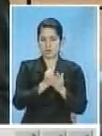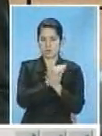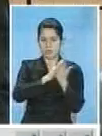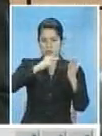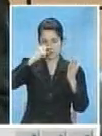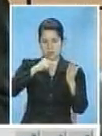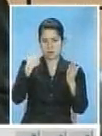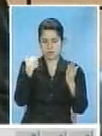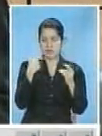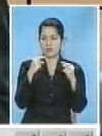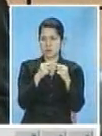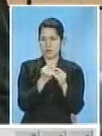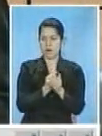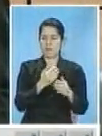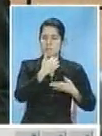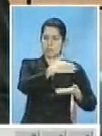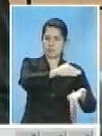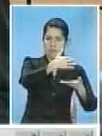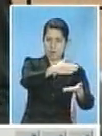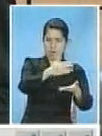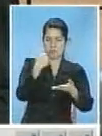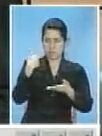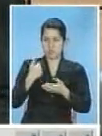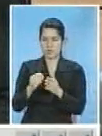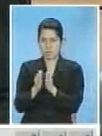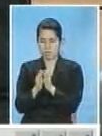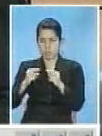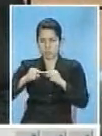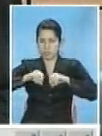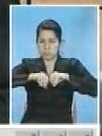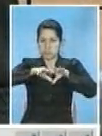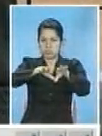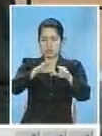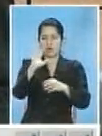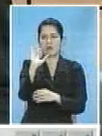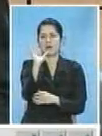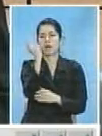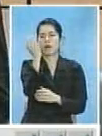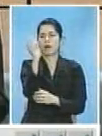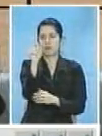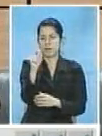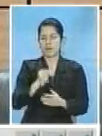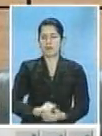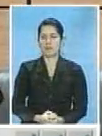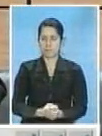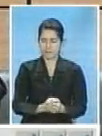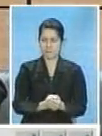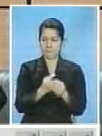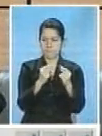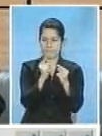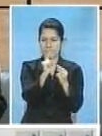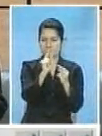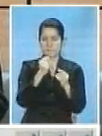ขามีการจ้างงานมีการส่งออกมีการขยายผลผลิตไปทั่วโลกท่านจำได้ไหมครับท่านประธานว่าเมื่อไม่นานม